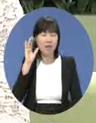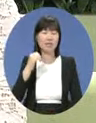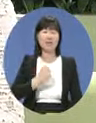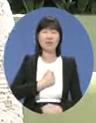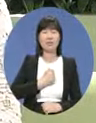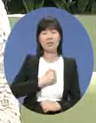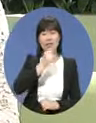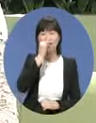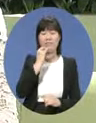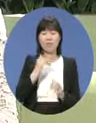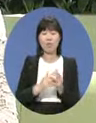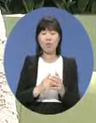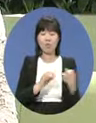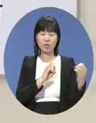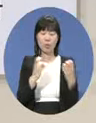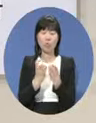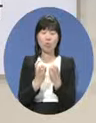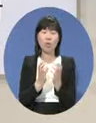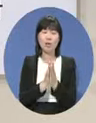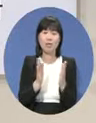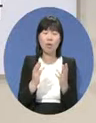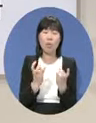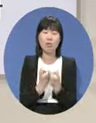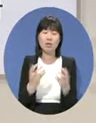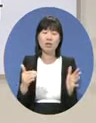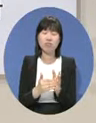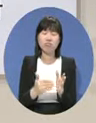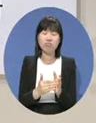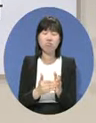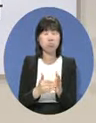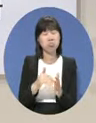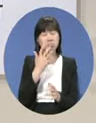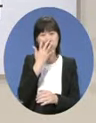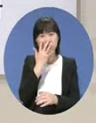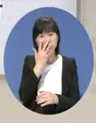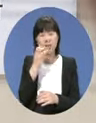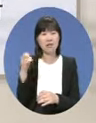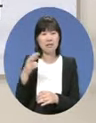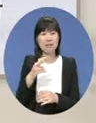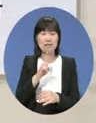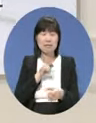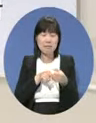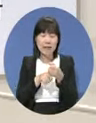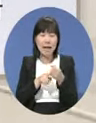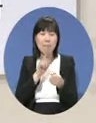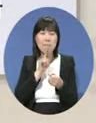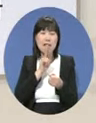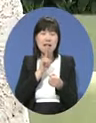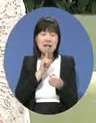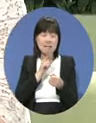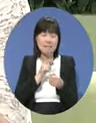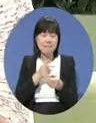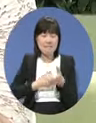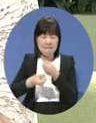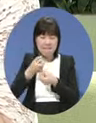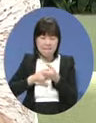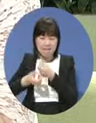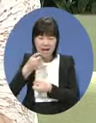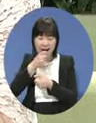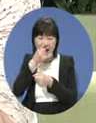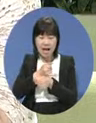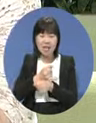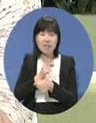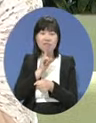네. 그리고 대화를 어떻게 시작하고 어떻게 끝내야 될지 잘 모르고 자꾸 따지고 말꼬리 잡는 애들. 대부분 말꼬리